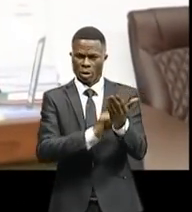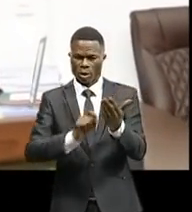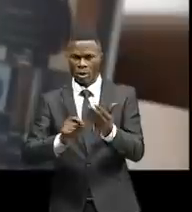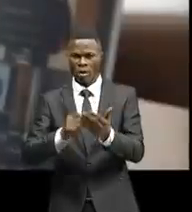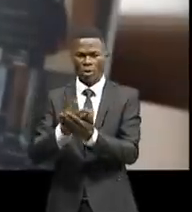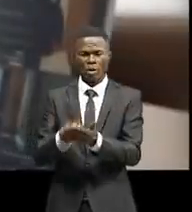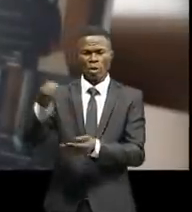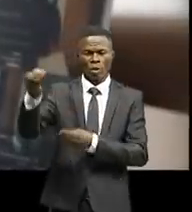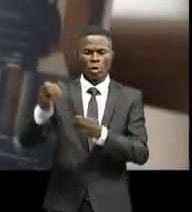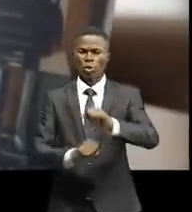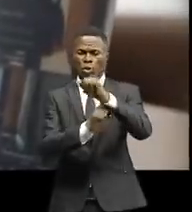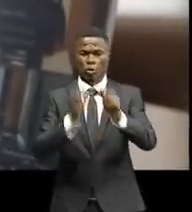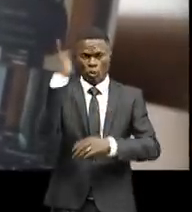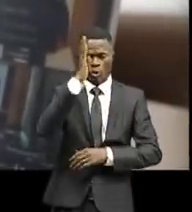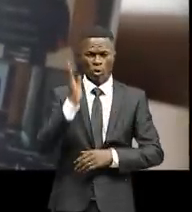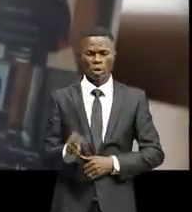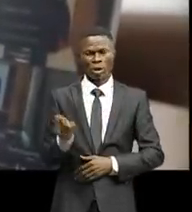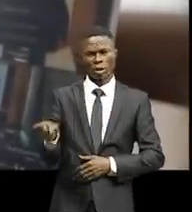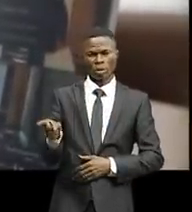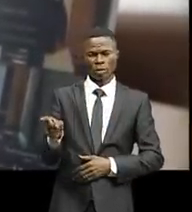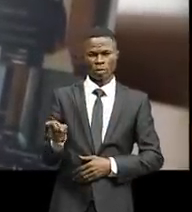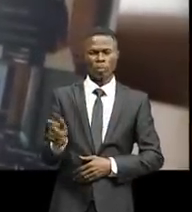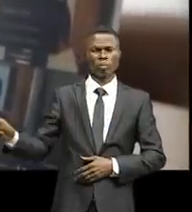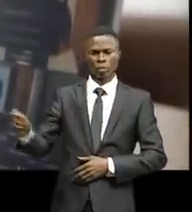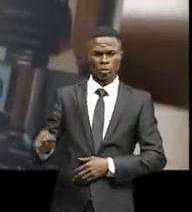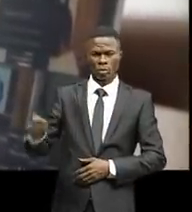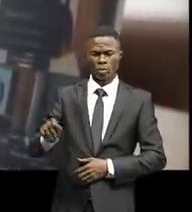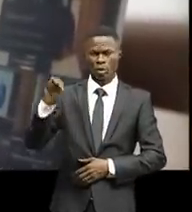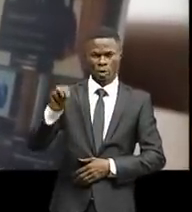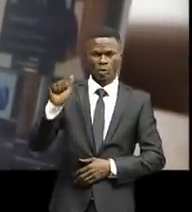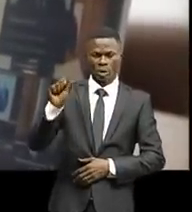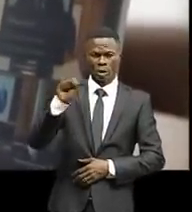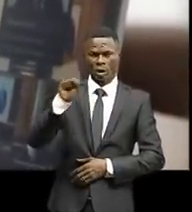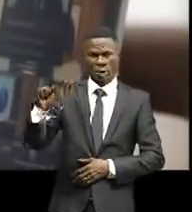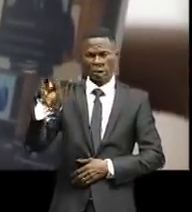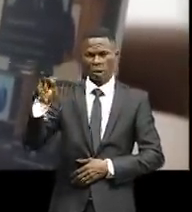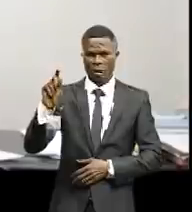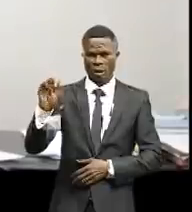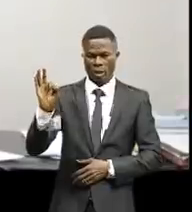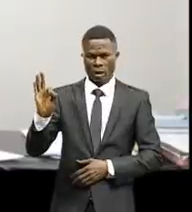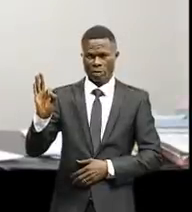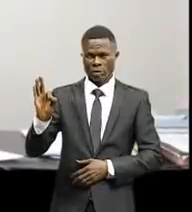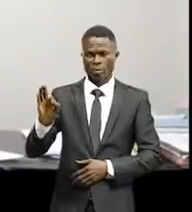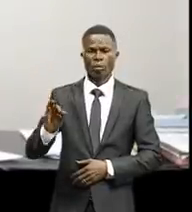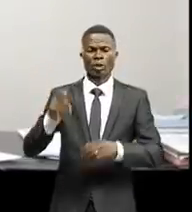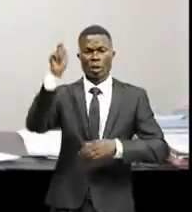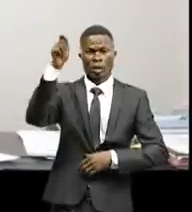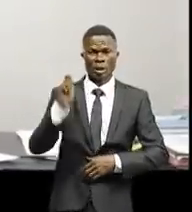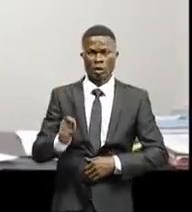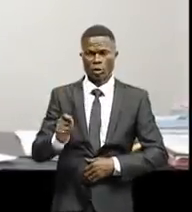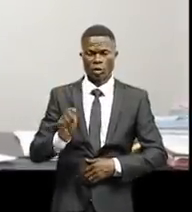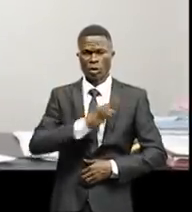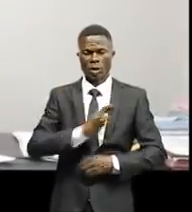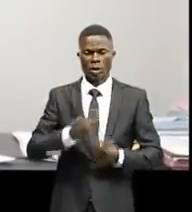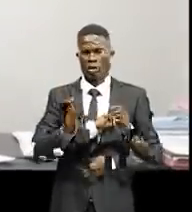ravitaillements de ces forces terroristes. Dans les territoires de Masisi, une offensive des forces armées de la République démocratique du